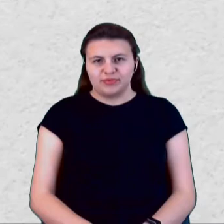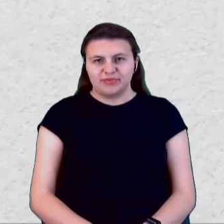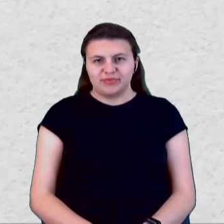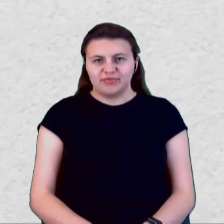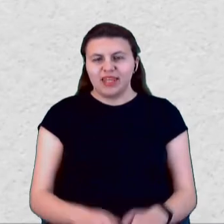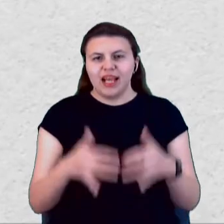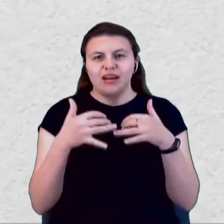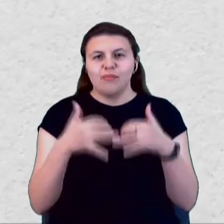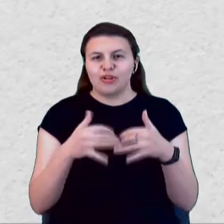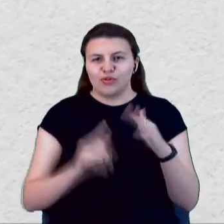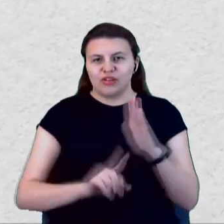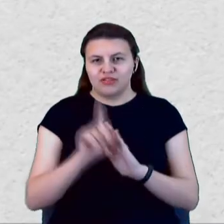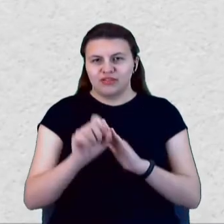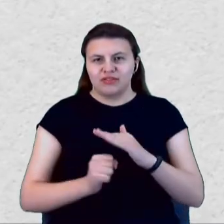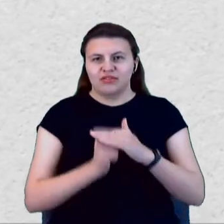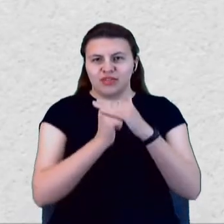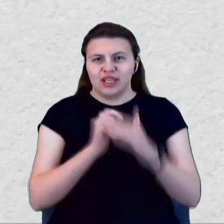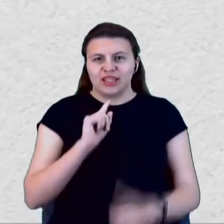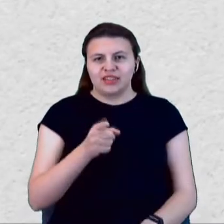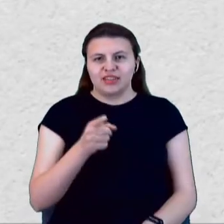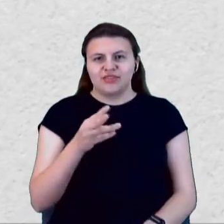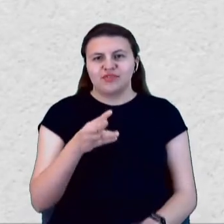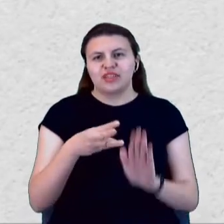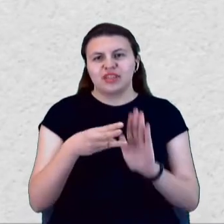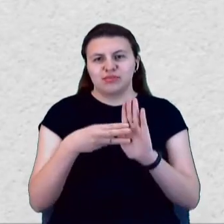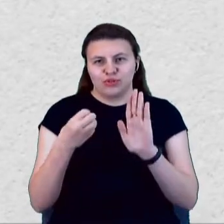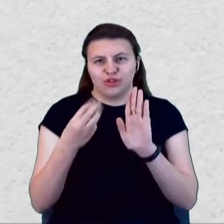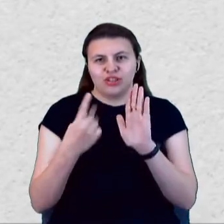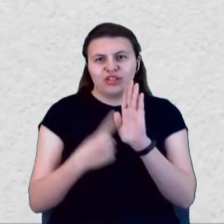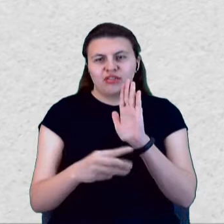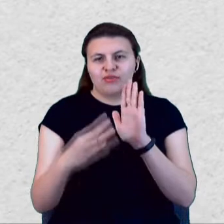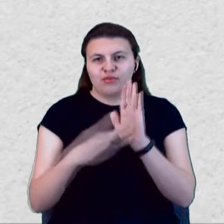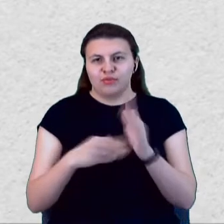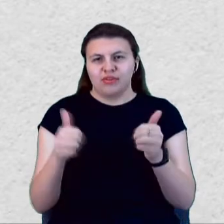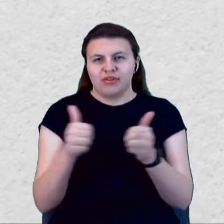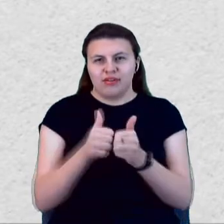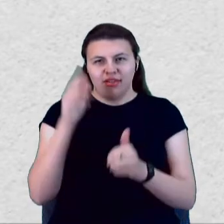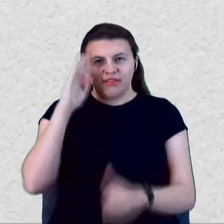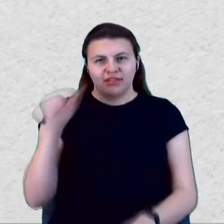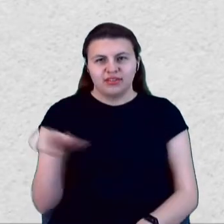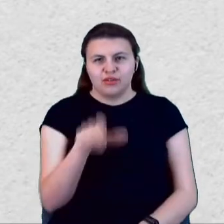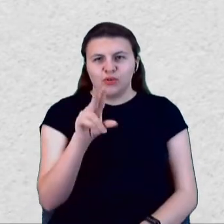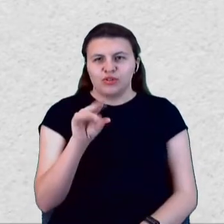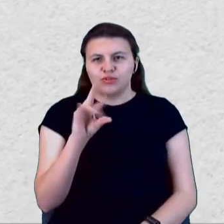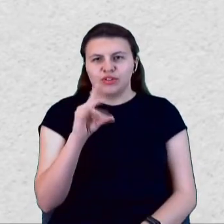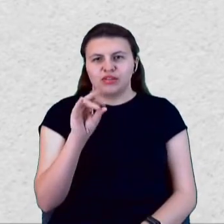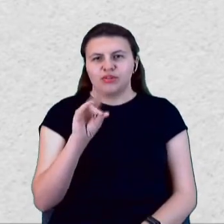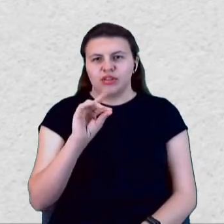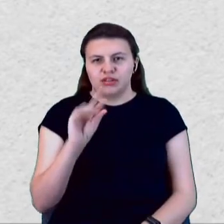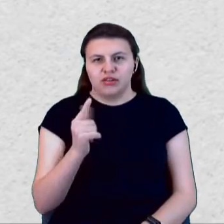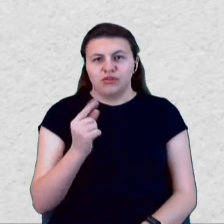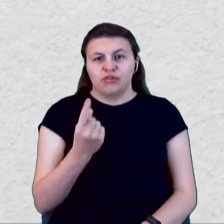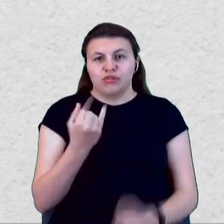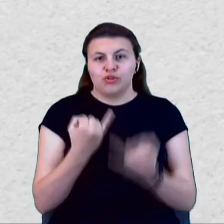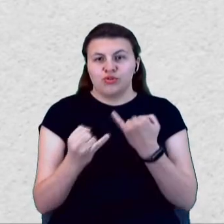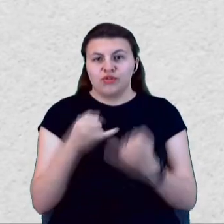Краматорськ, заснований у 1868 році, знаходиться поруч з річкою Казенний Торець. З 11 жовтня